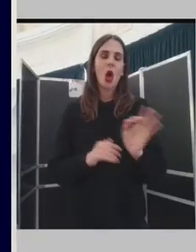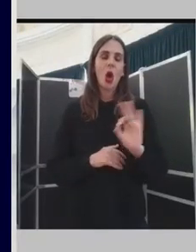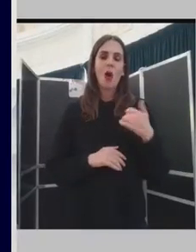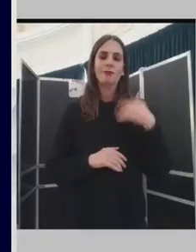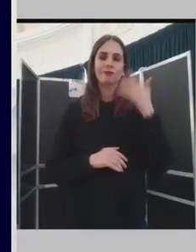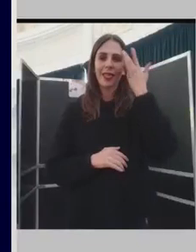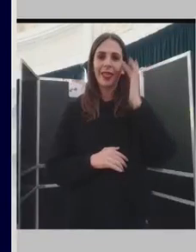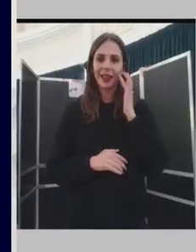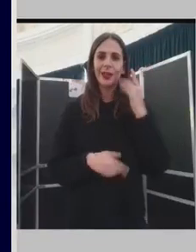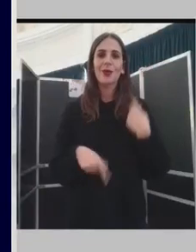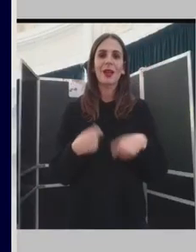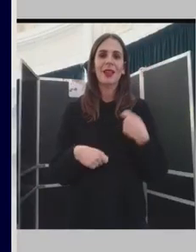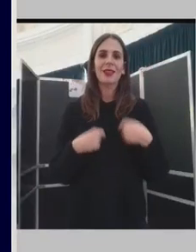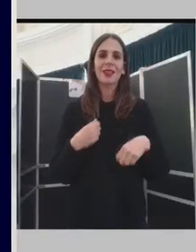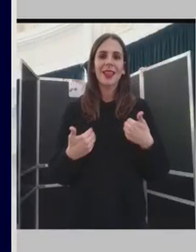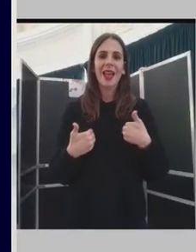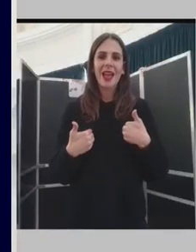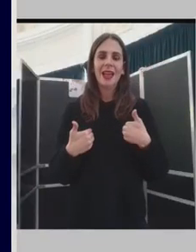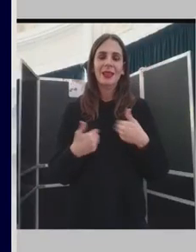il Presidente,